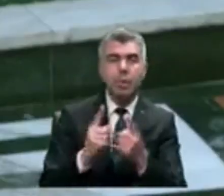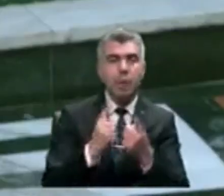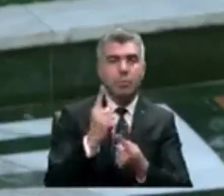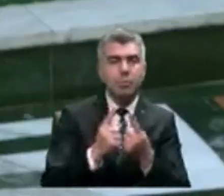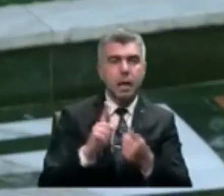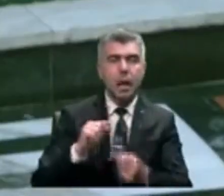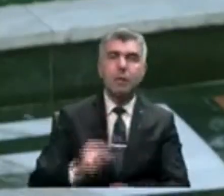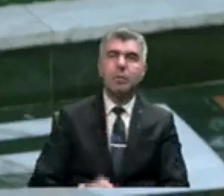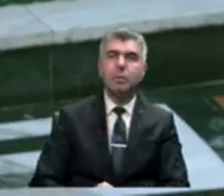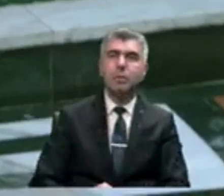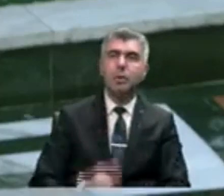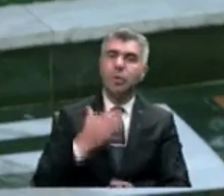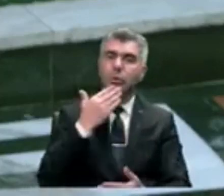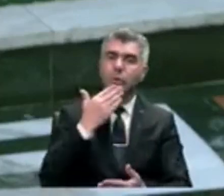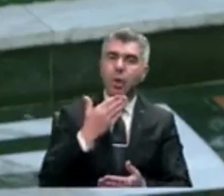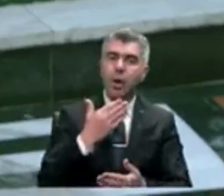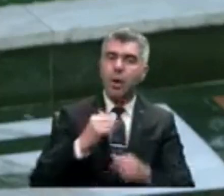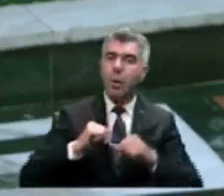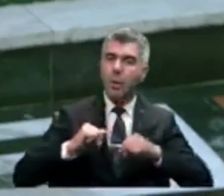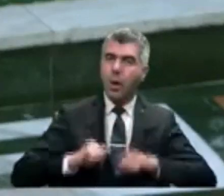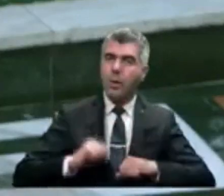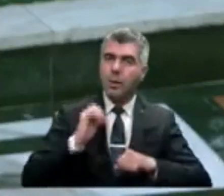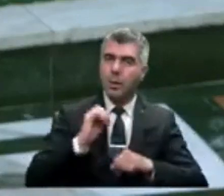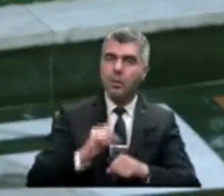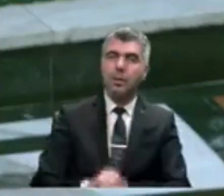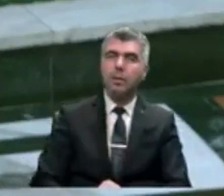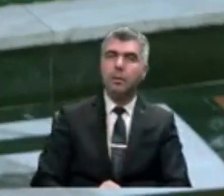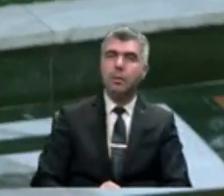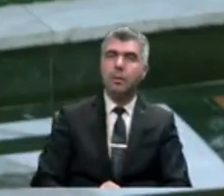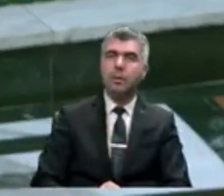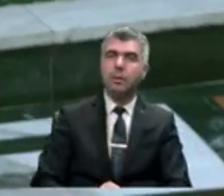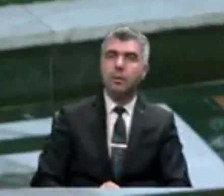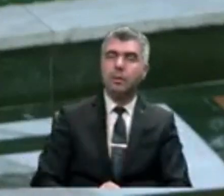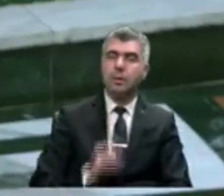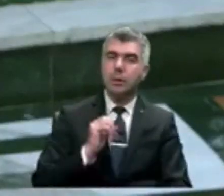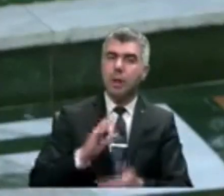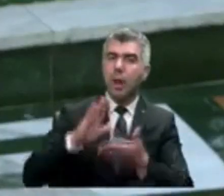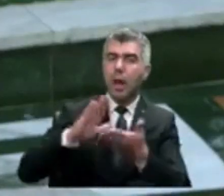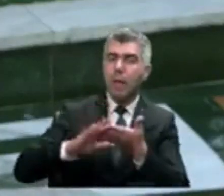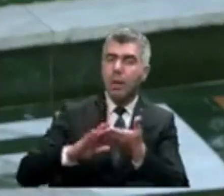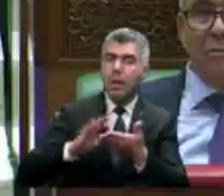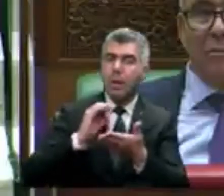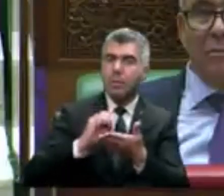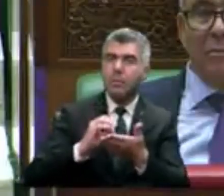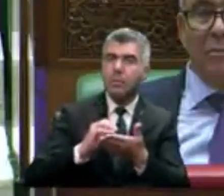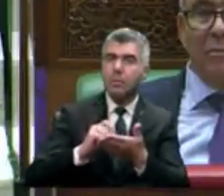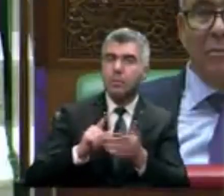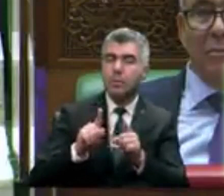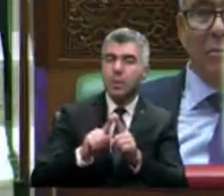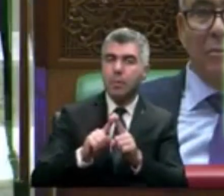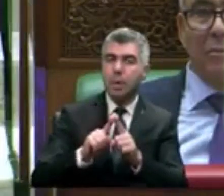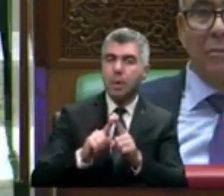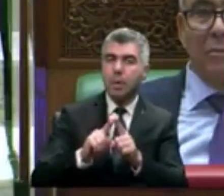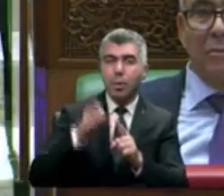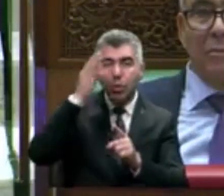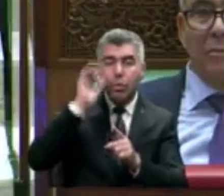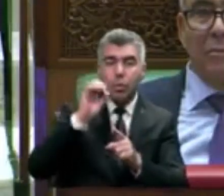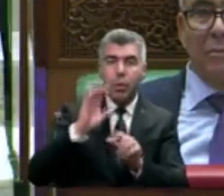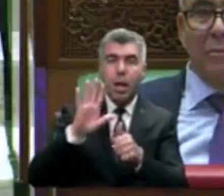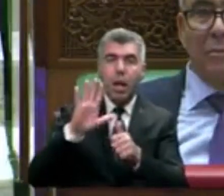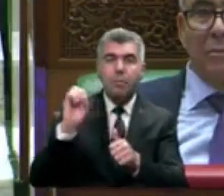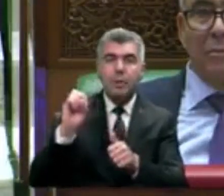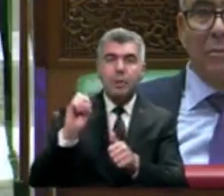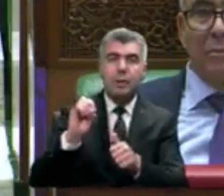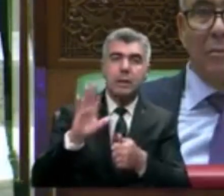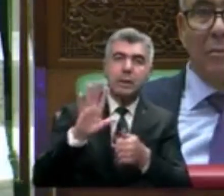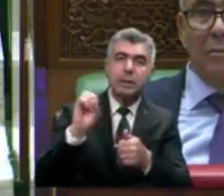هو ك القضيه القضيه ديال شكرا السيد الوزير العمر بغيتوا ندير الدكتوره على 50 عام و 60 عام انا